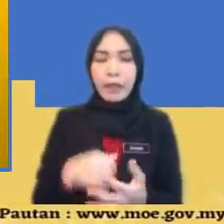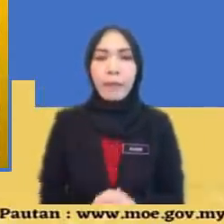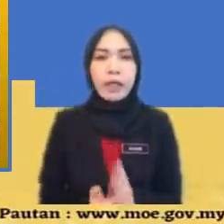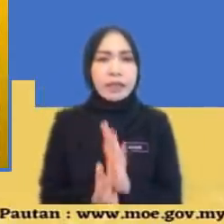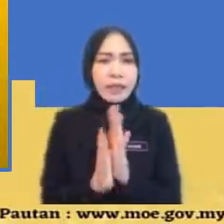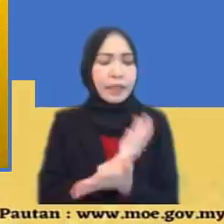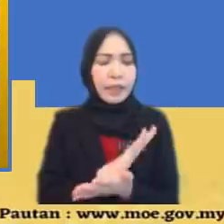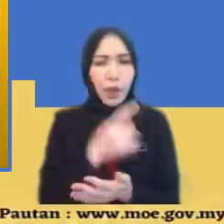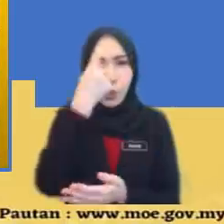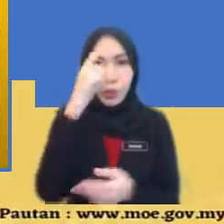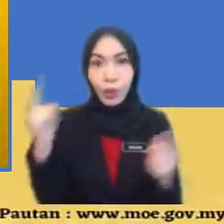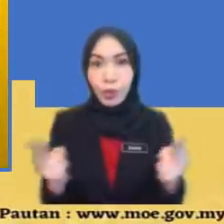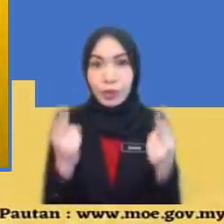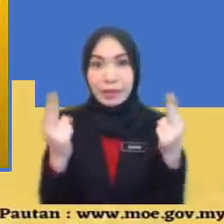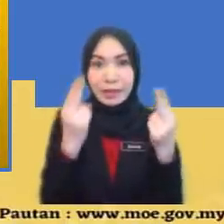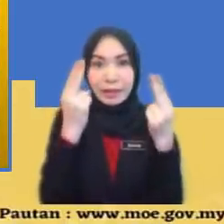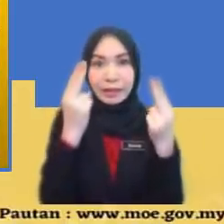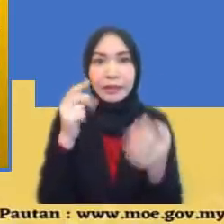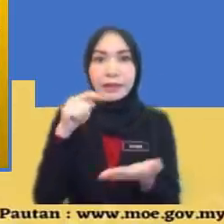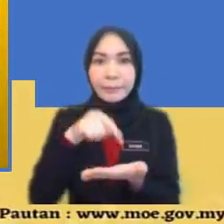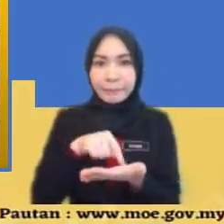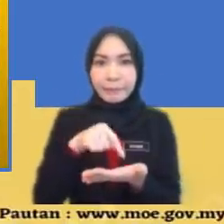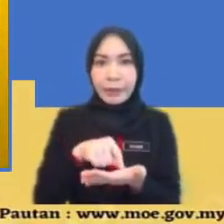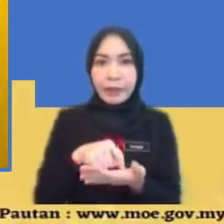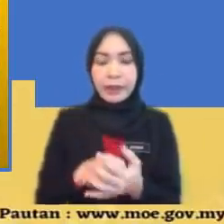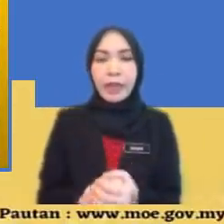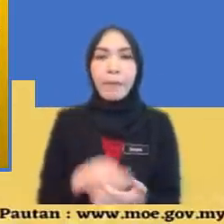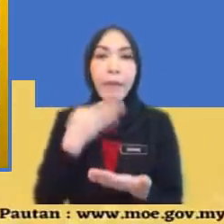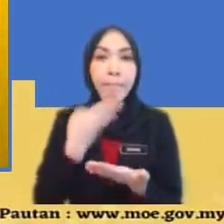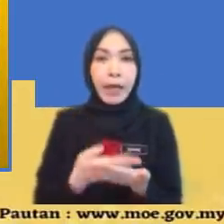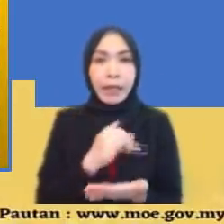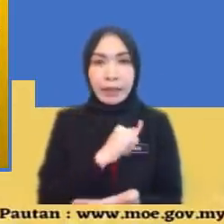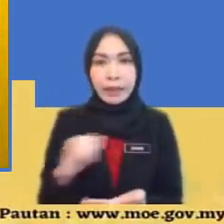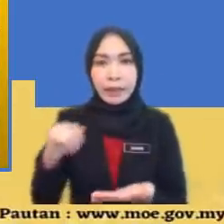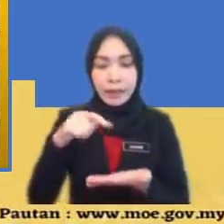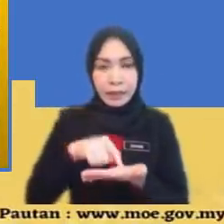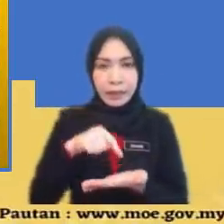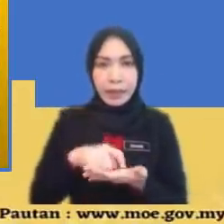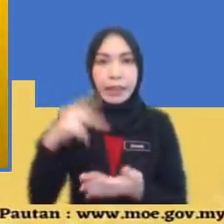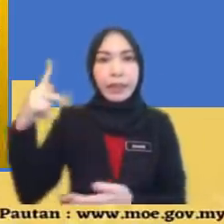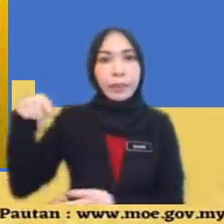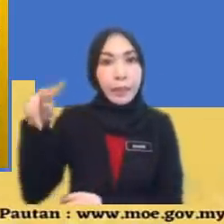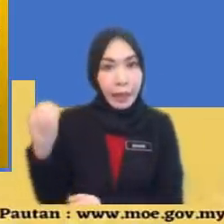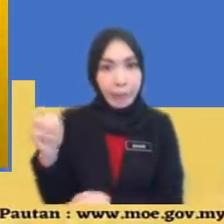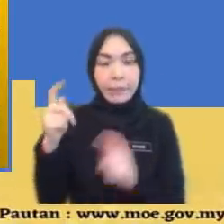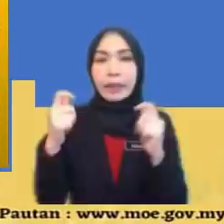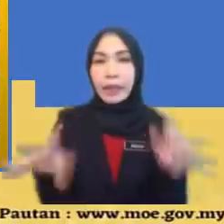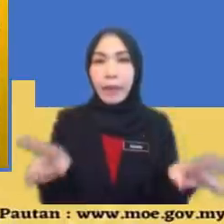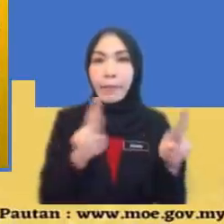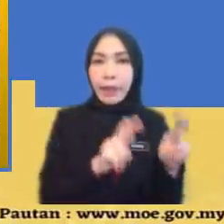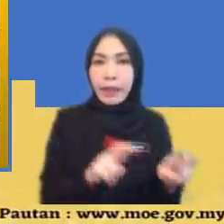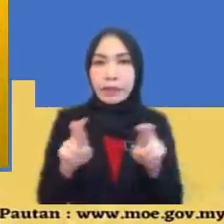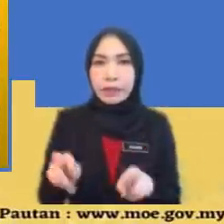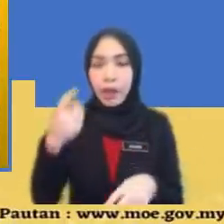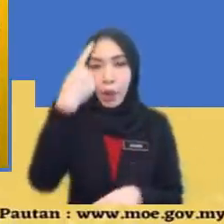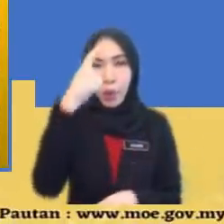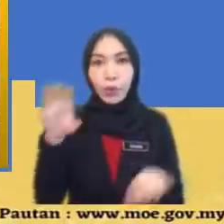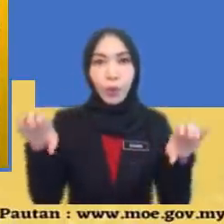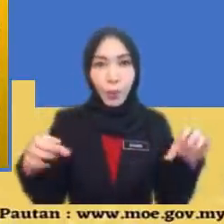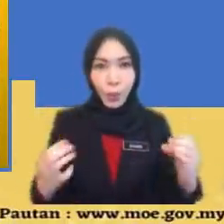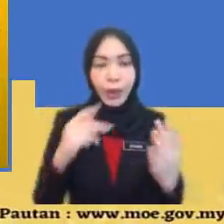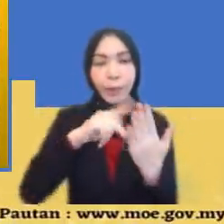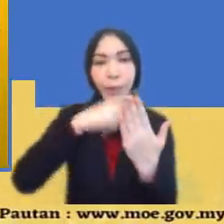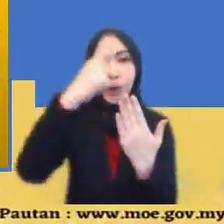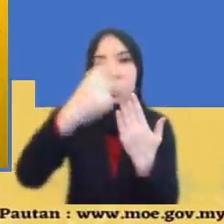merapatkan jurang pembelajaran yang berlaku GPM telah merancang untuk melaksanakan program Pemekasan